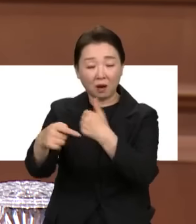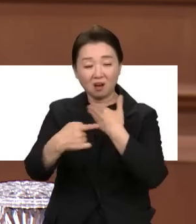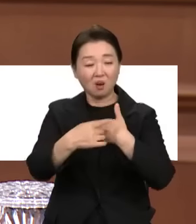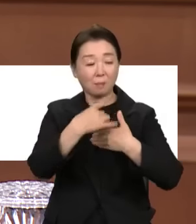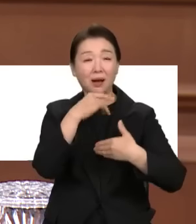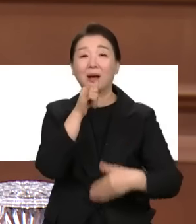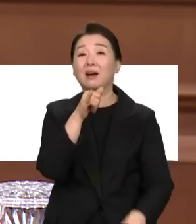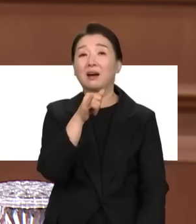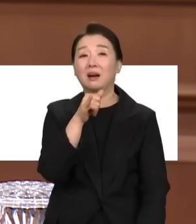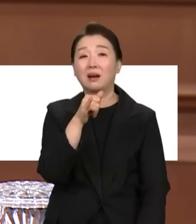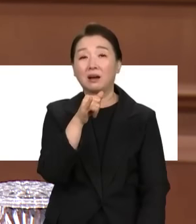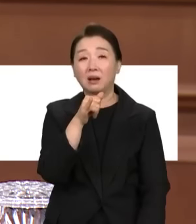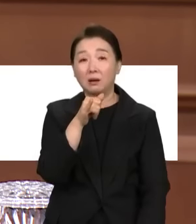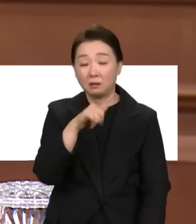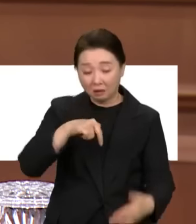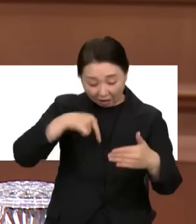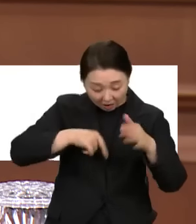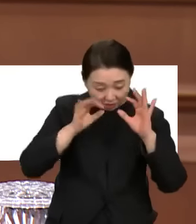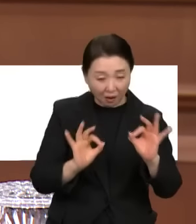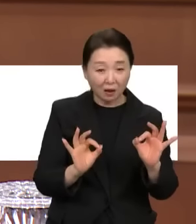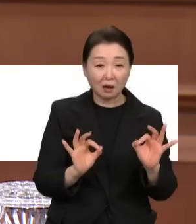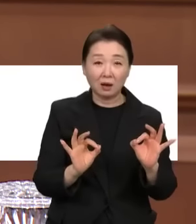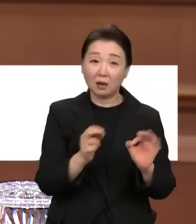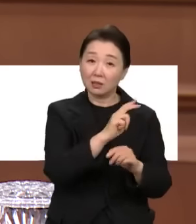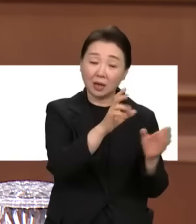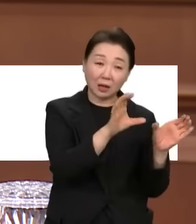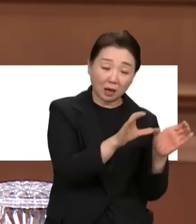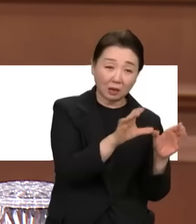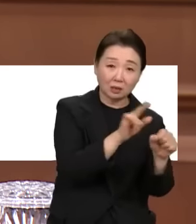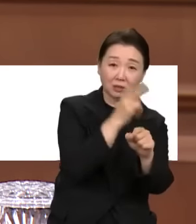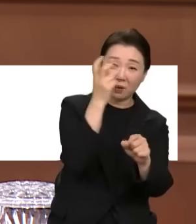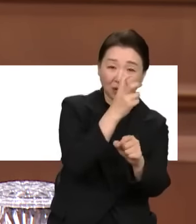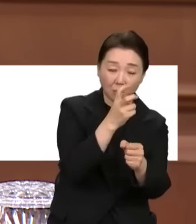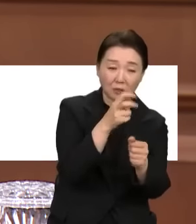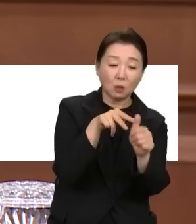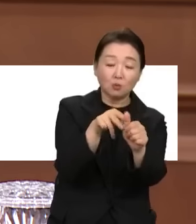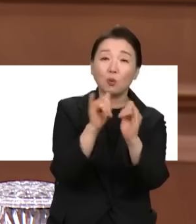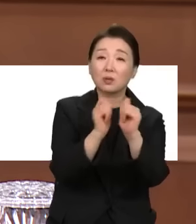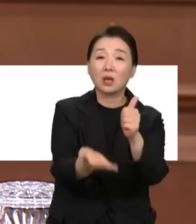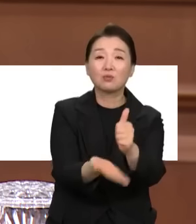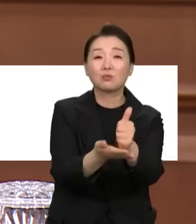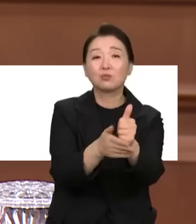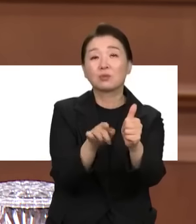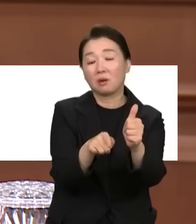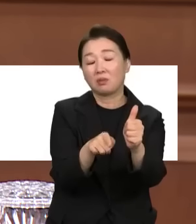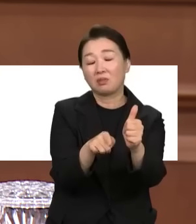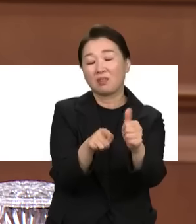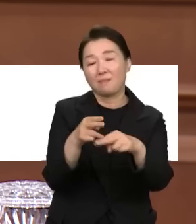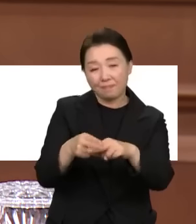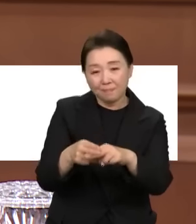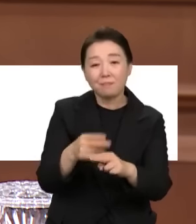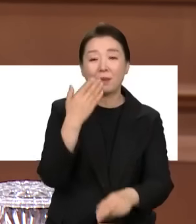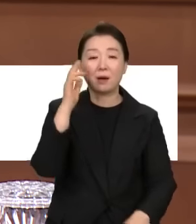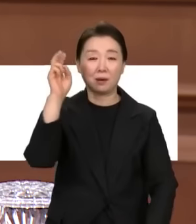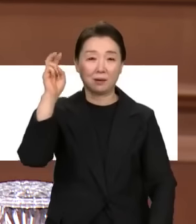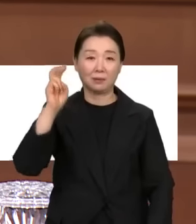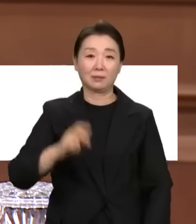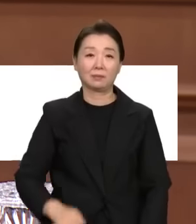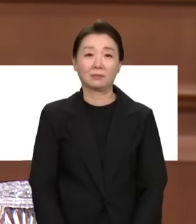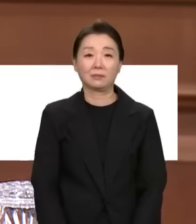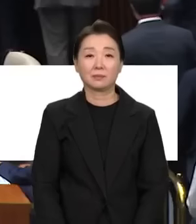갖추었을 뿐 실질적으로는 야당이 특별검사 후보자 추천을 좌지우지할 수 있도록